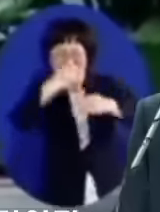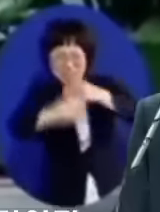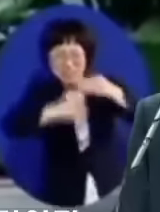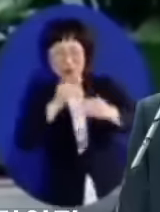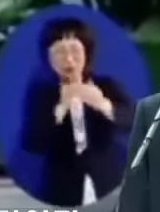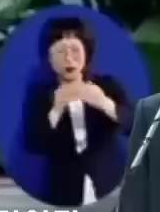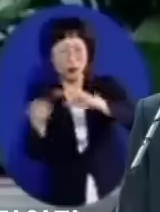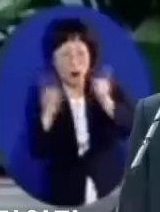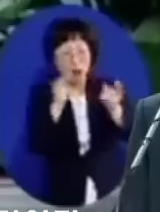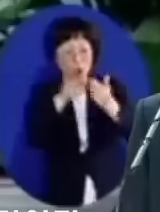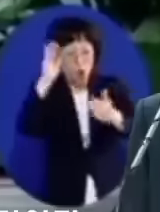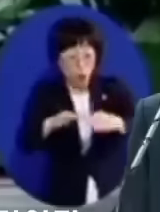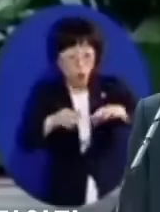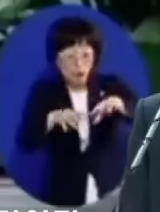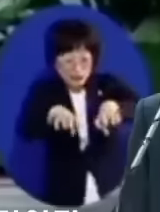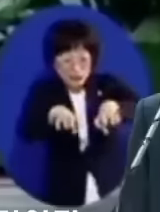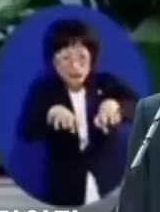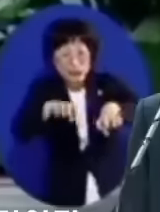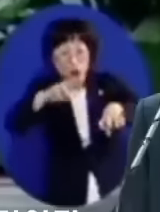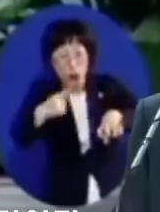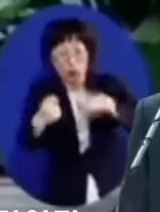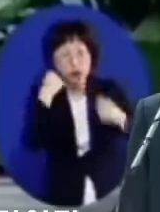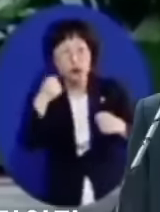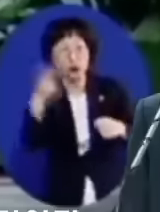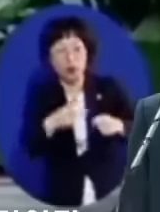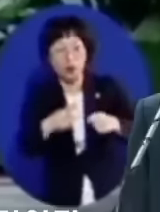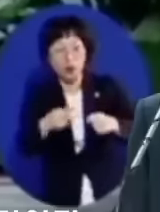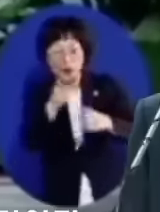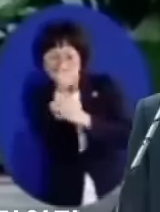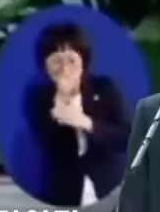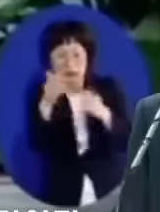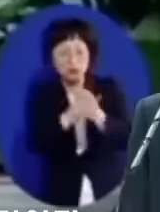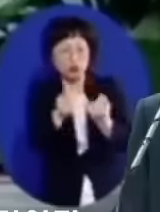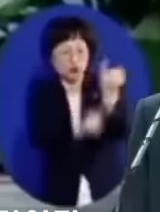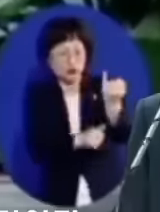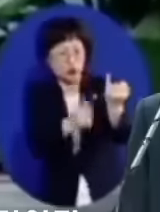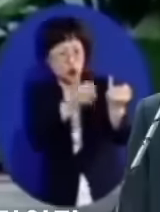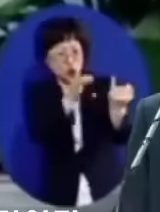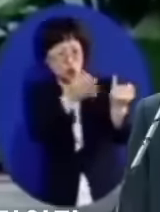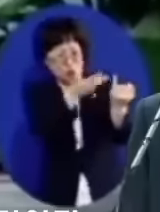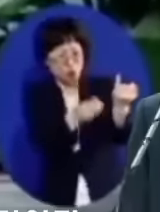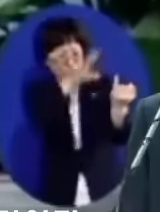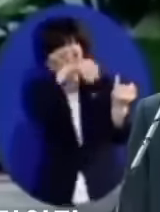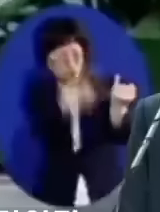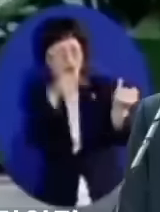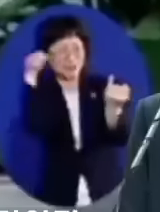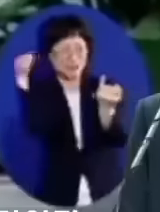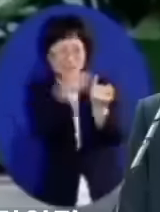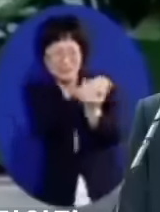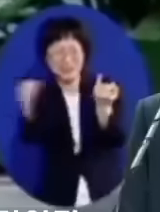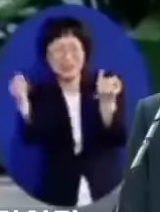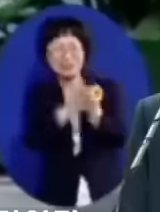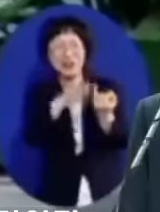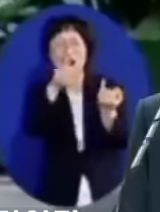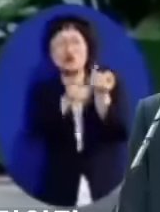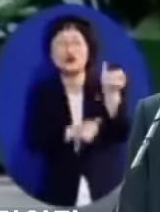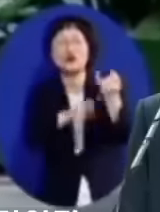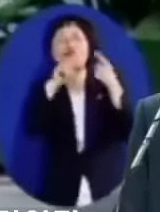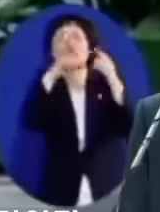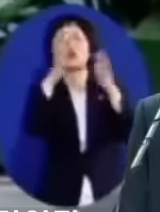나니까 그 목랑손으로 또 도박을 합니다. 그래서 부인 보고 돈 안 빌려온다고 늘 부인을 때리는데 부인이 교회에 와서